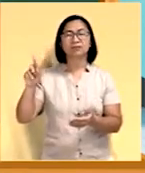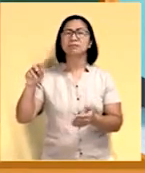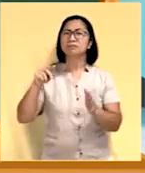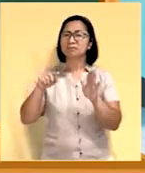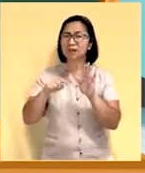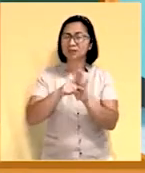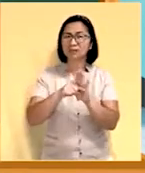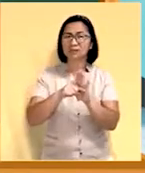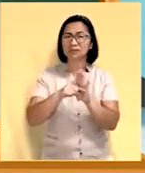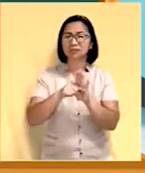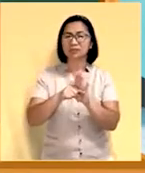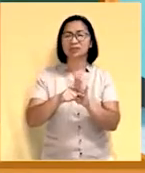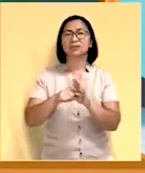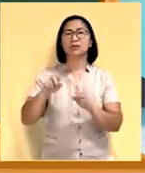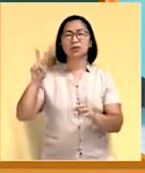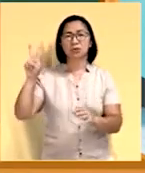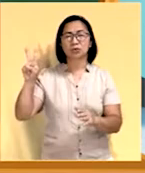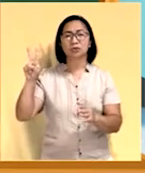6,421 minus